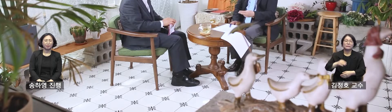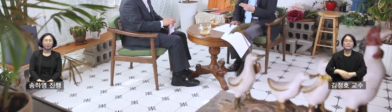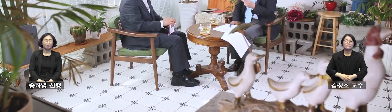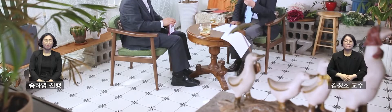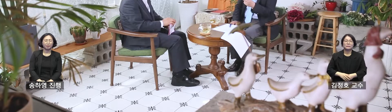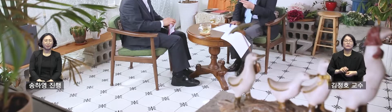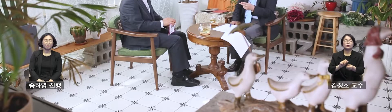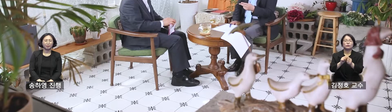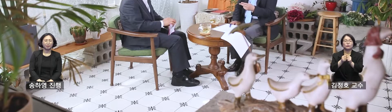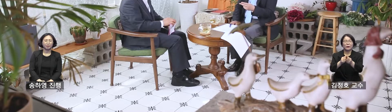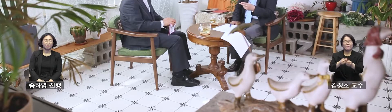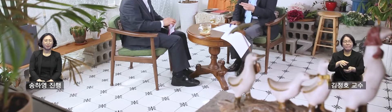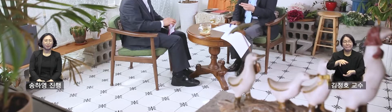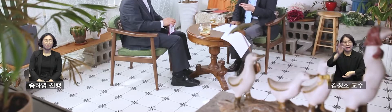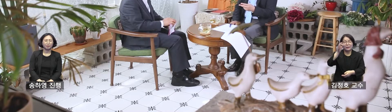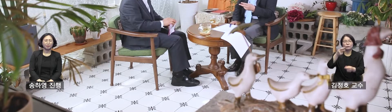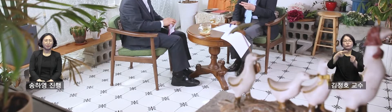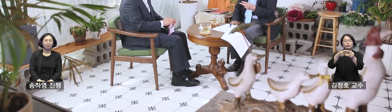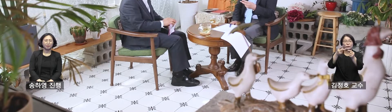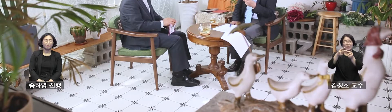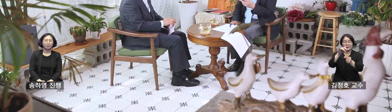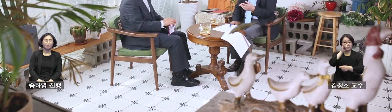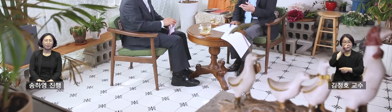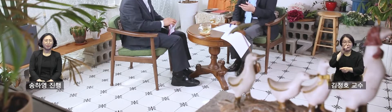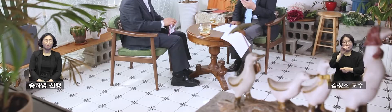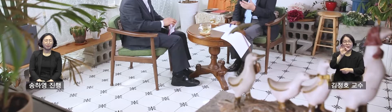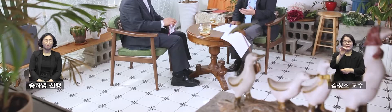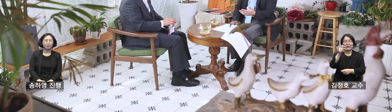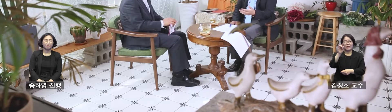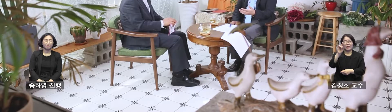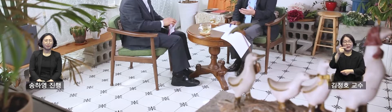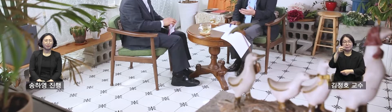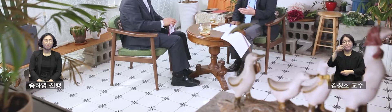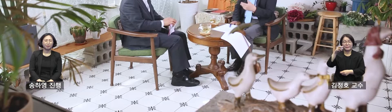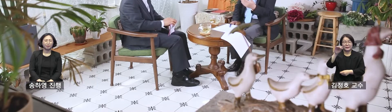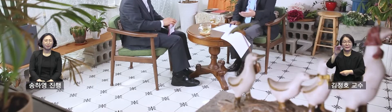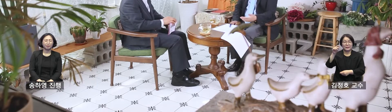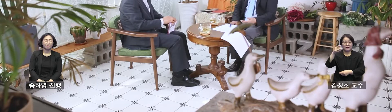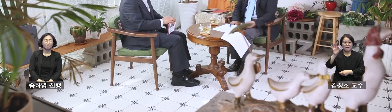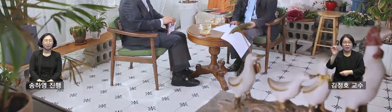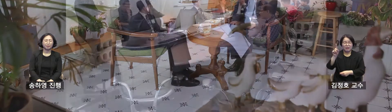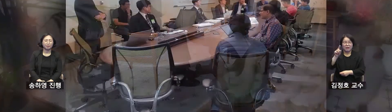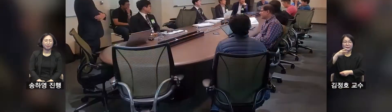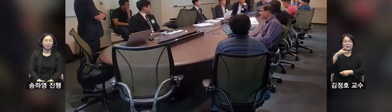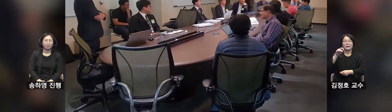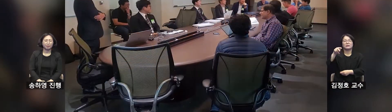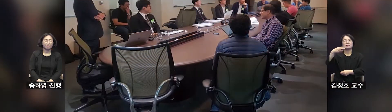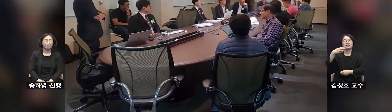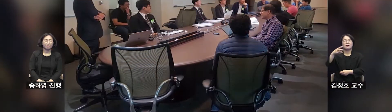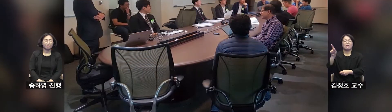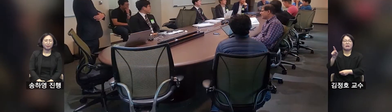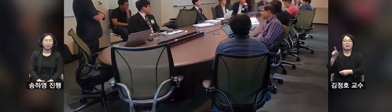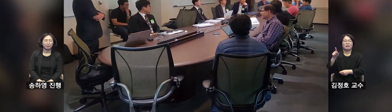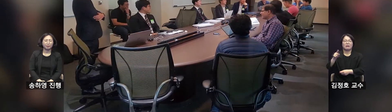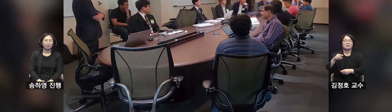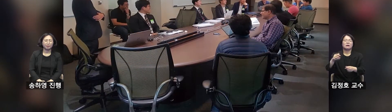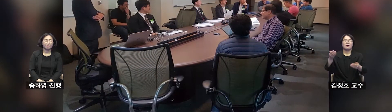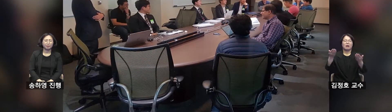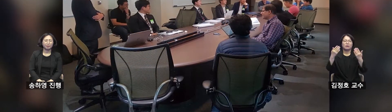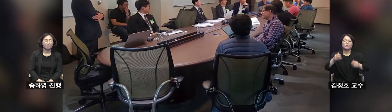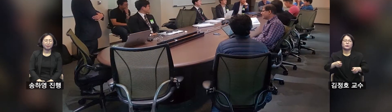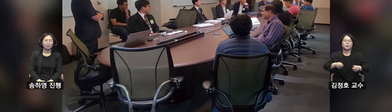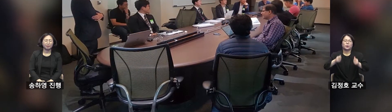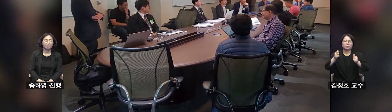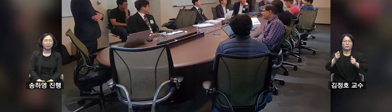지금 주가가 빨리 오르고 있는 두 개가 엔비디아하고 테슬라인데 다 저희 졸업생들이 거기서 일하고 있습니다. 그런 또